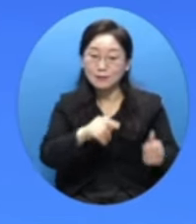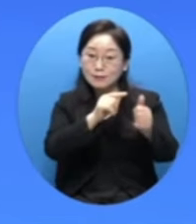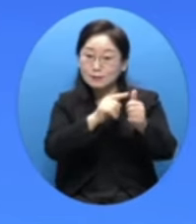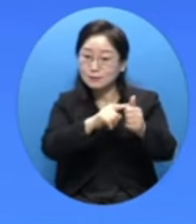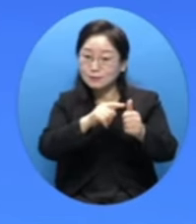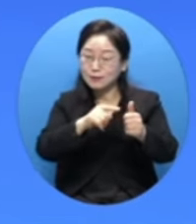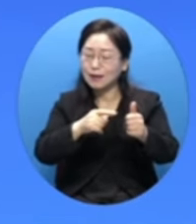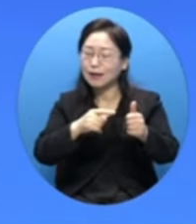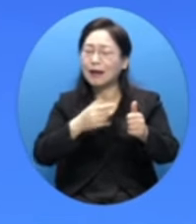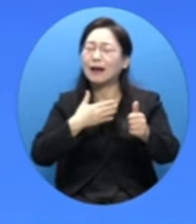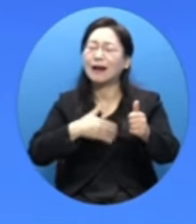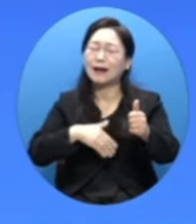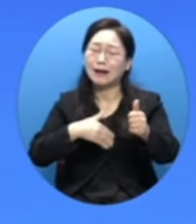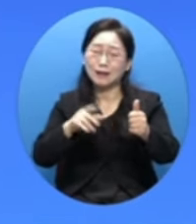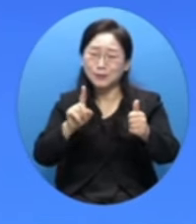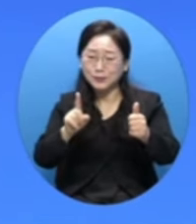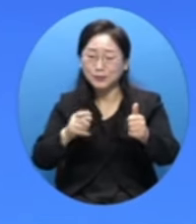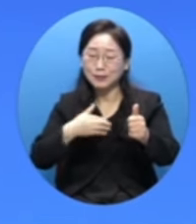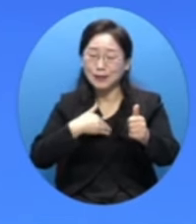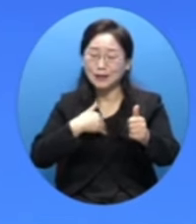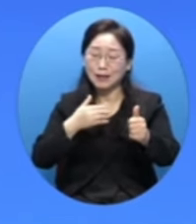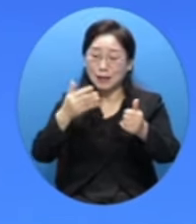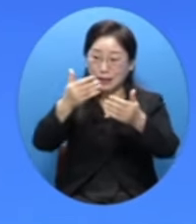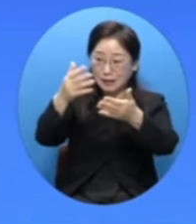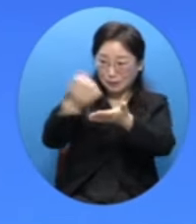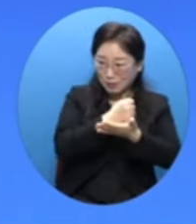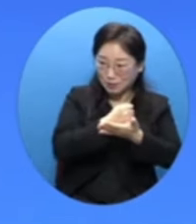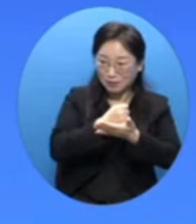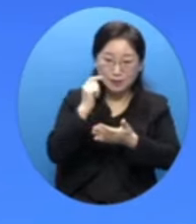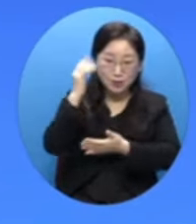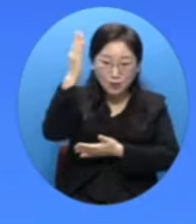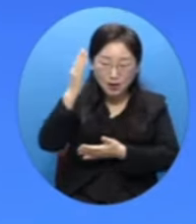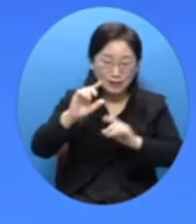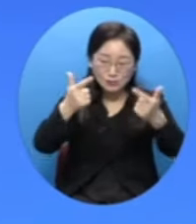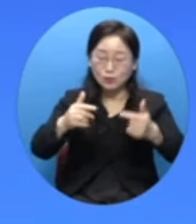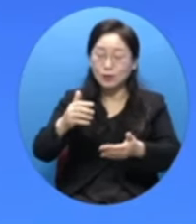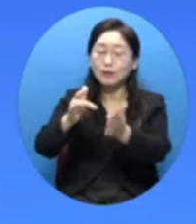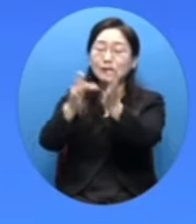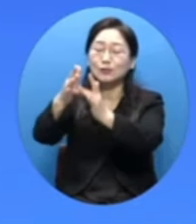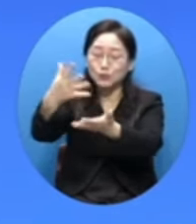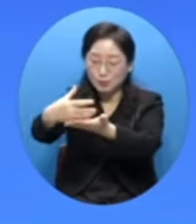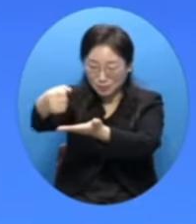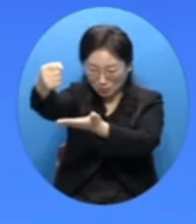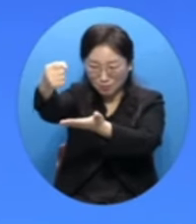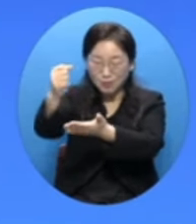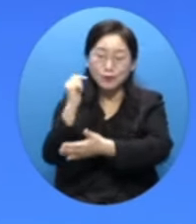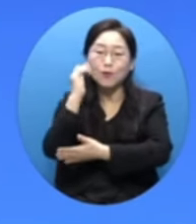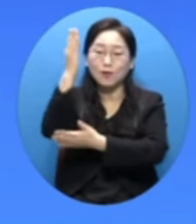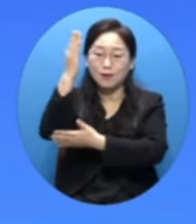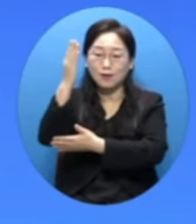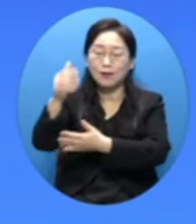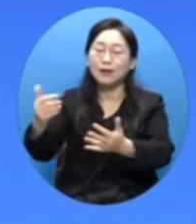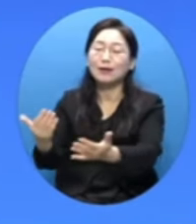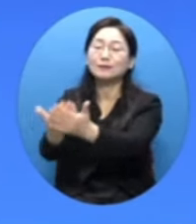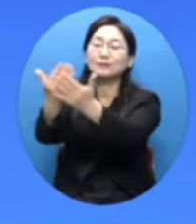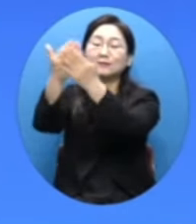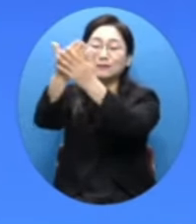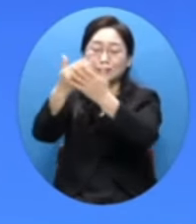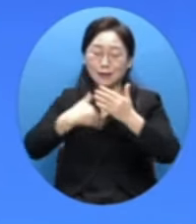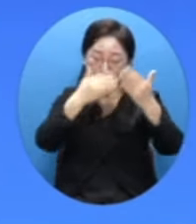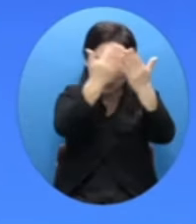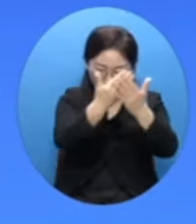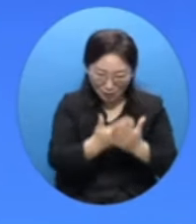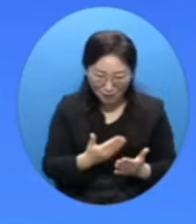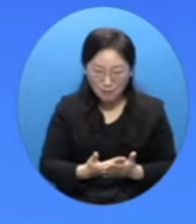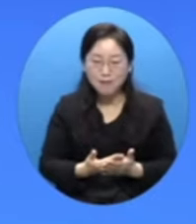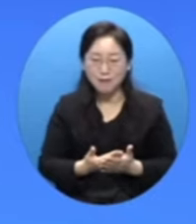알았습니다. 내가 받을 영광이 아니라 구세주가 받을 영광이기 때문에 그는 흥하여야 하겠고 나는 쇠하여야